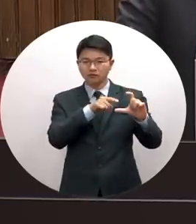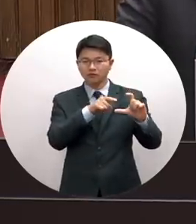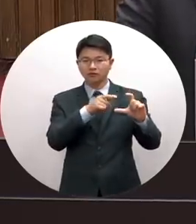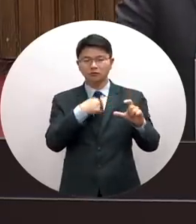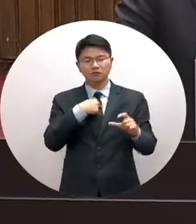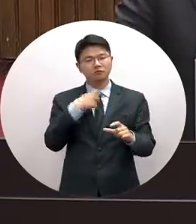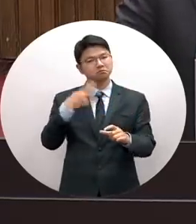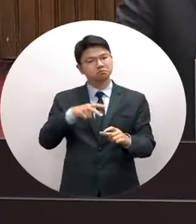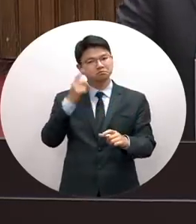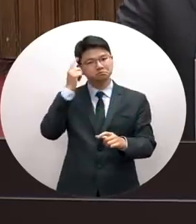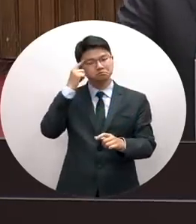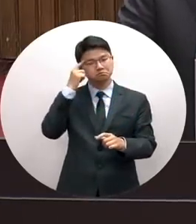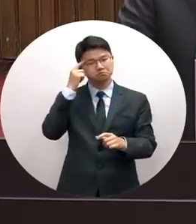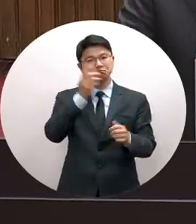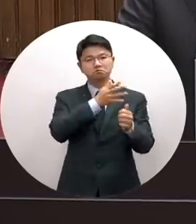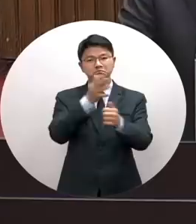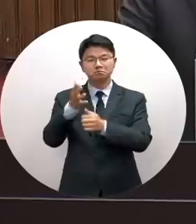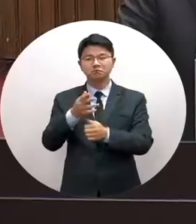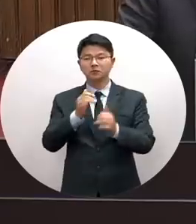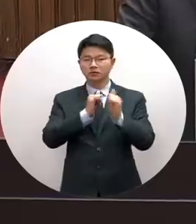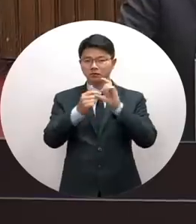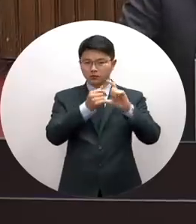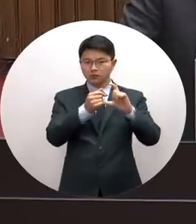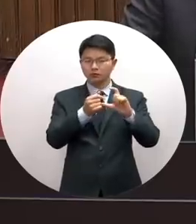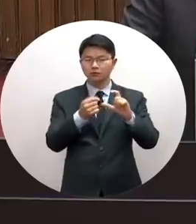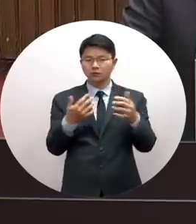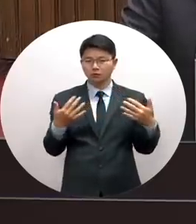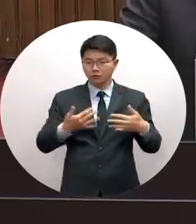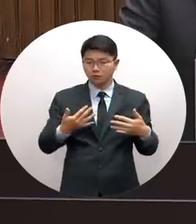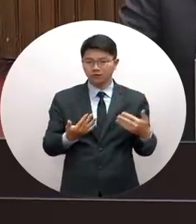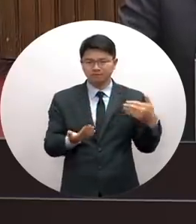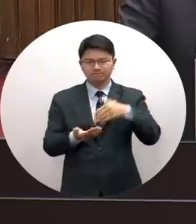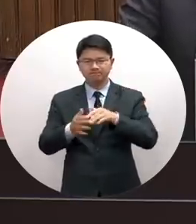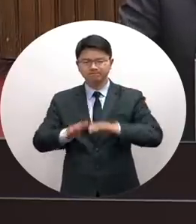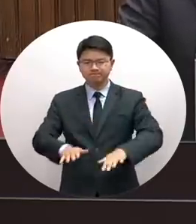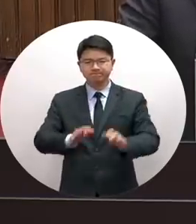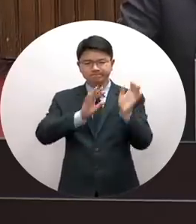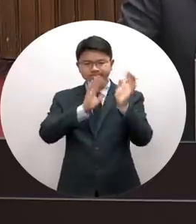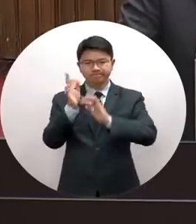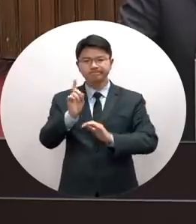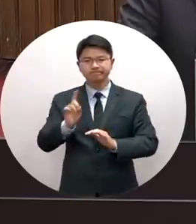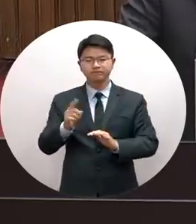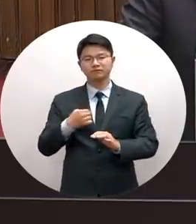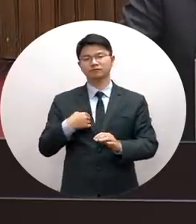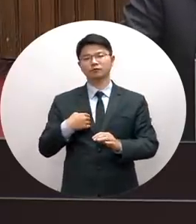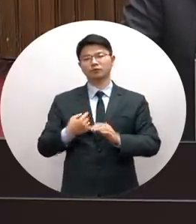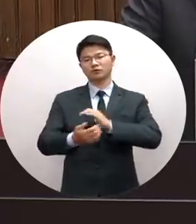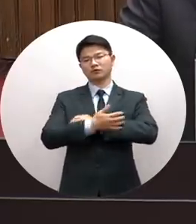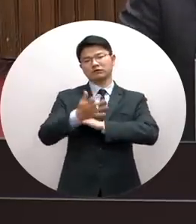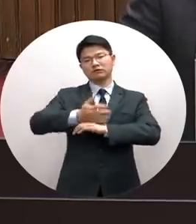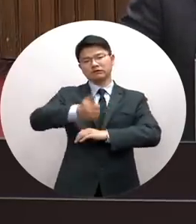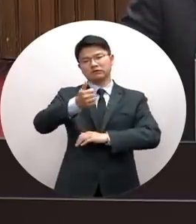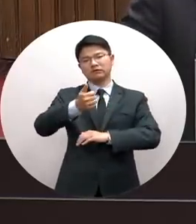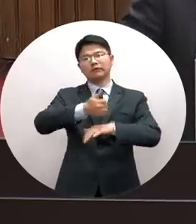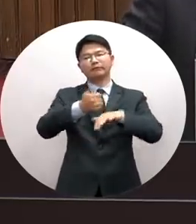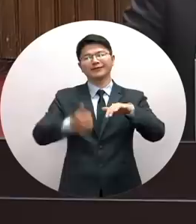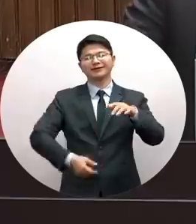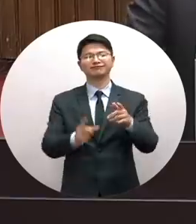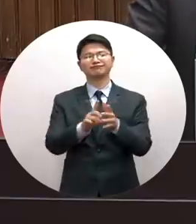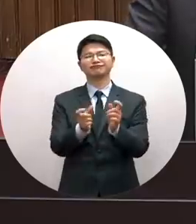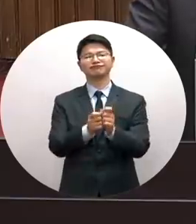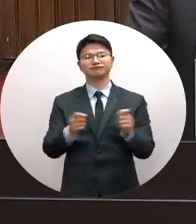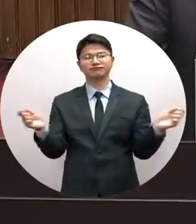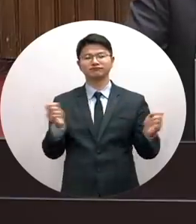哪一些社区哪一个问题现在已经到什么情况，因为我没有当县长也很久一段时